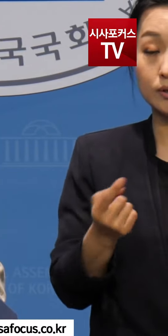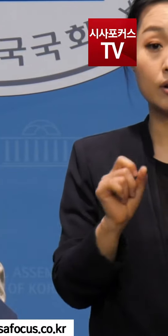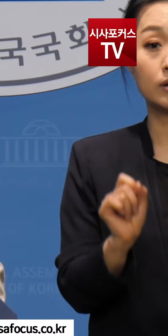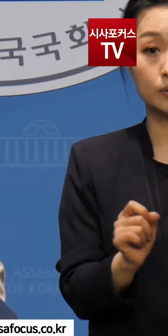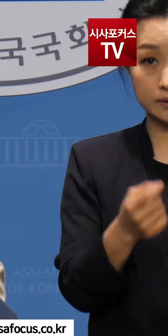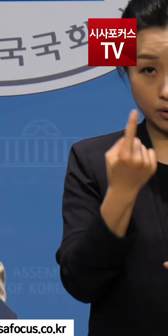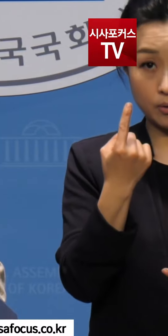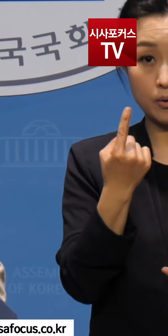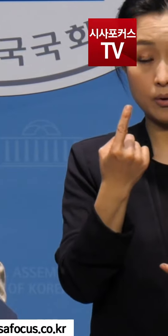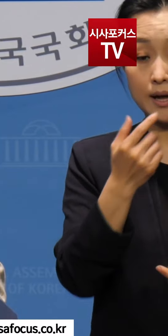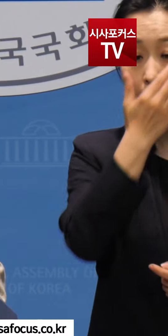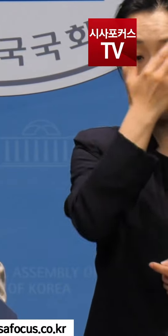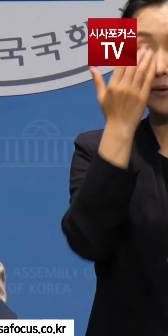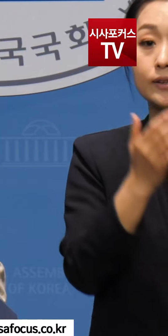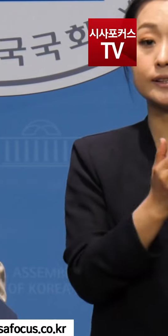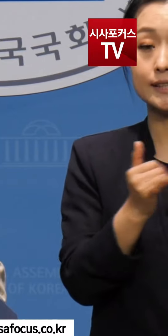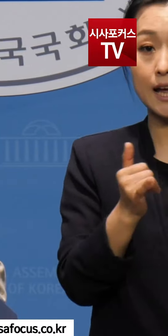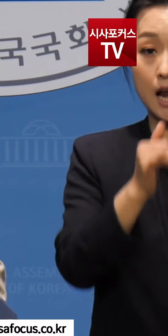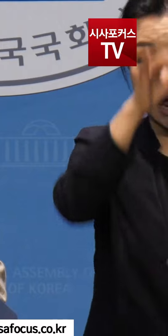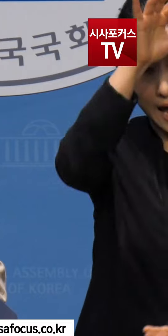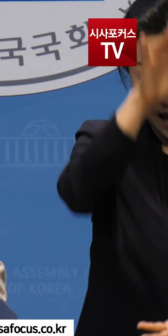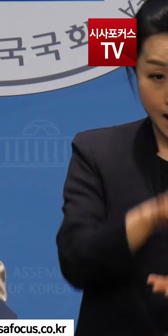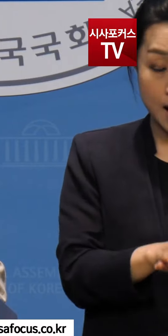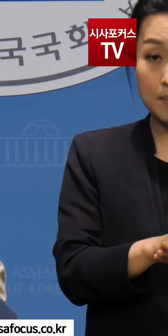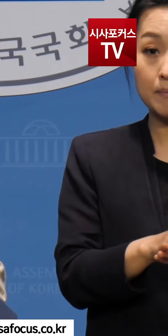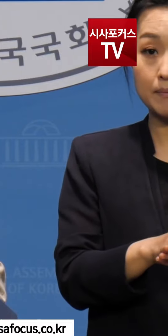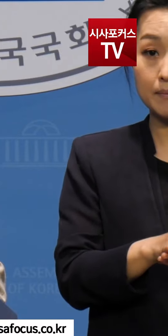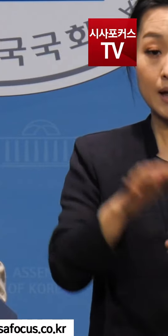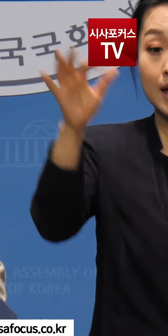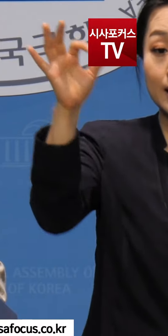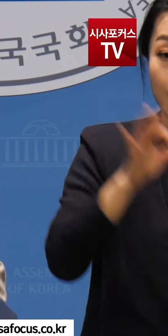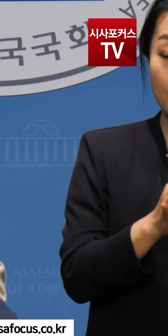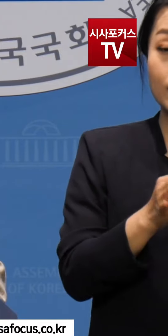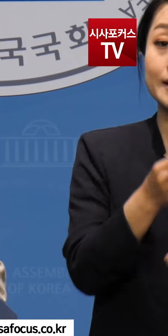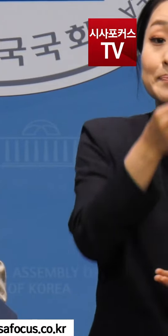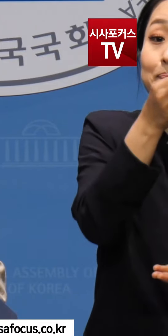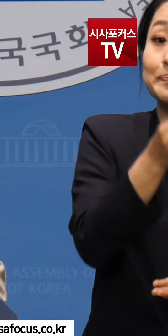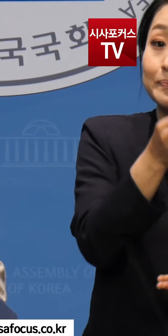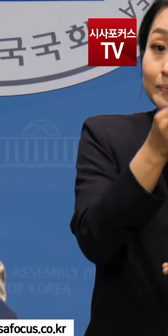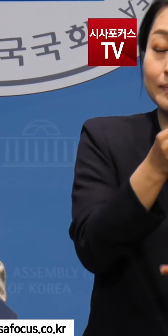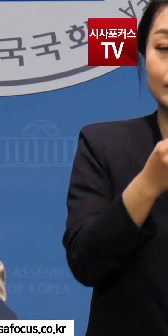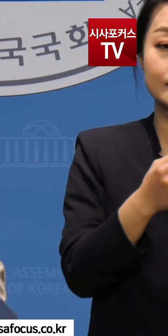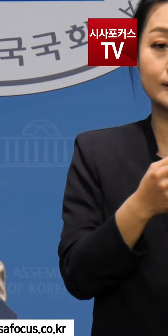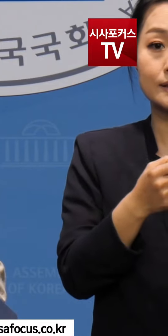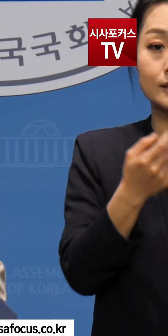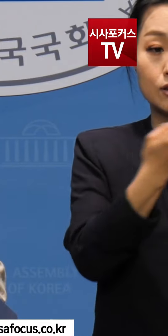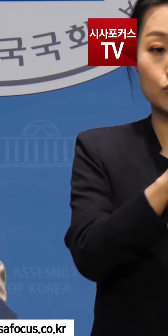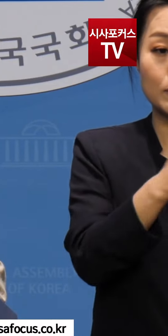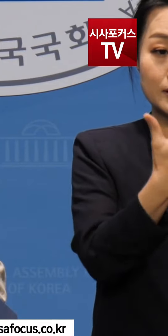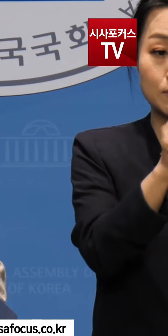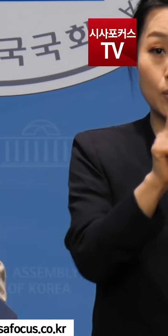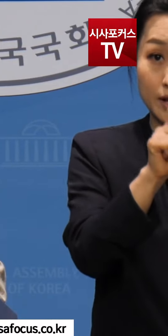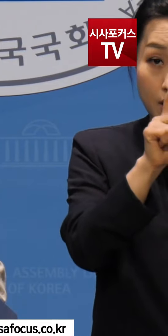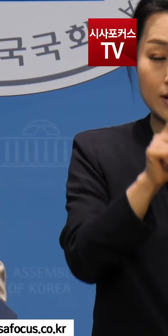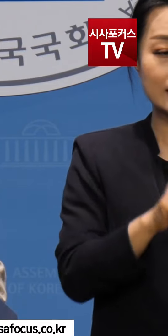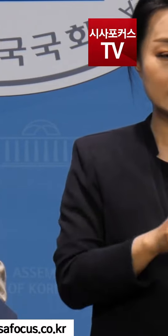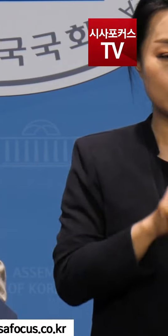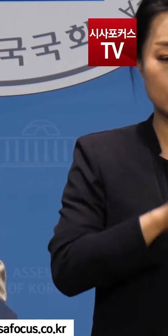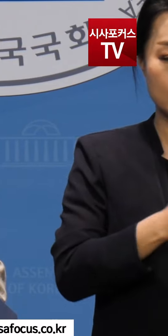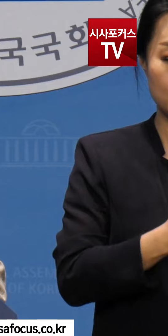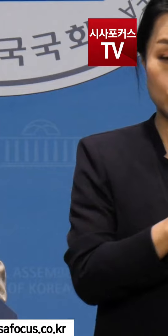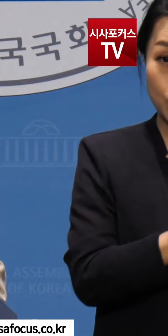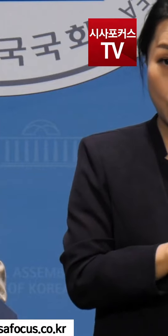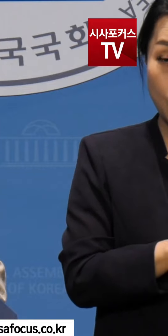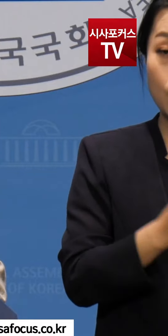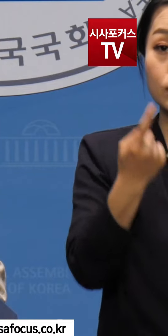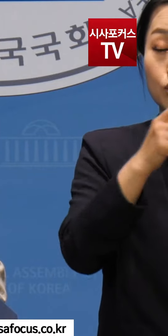인해서 청년 세대 총 연금 수령액이 75년생은